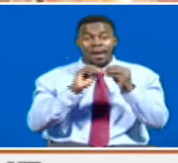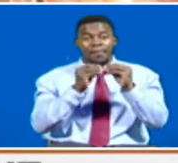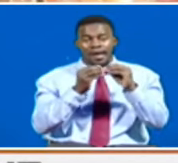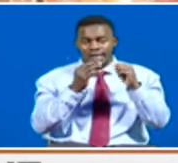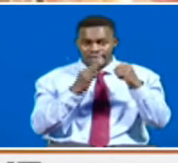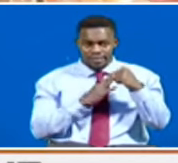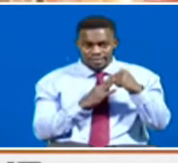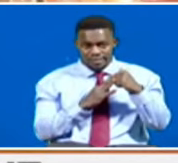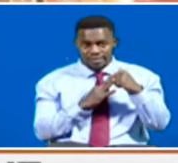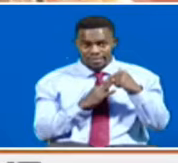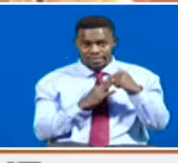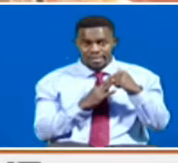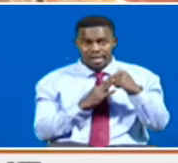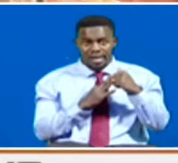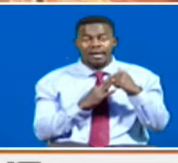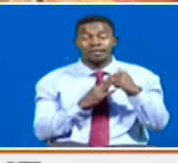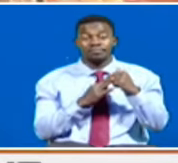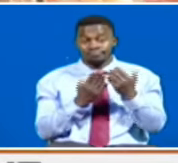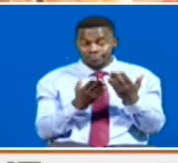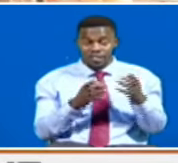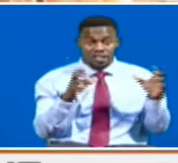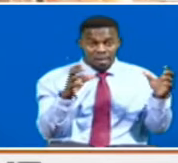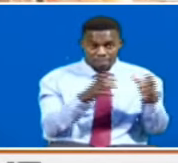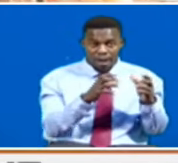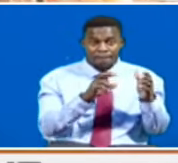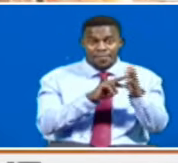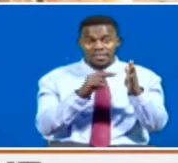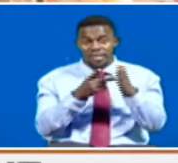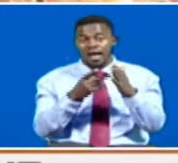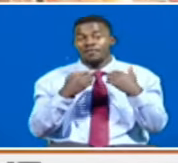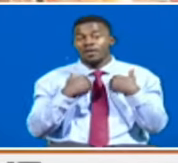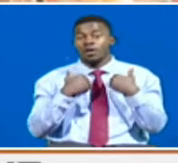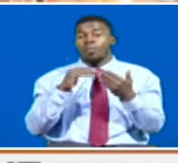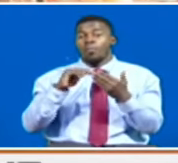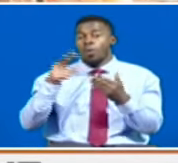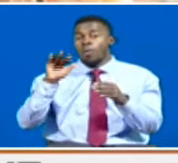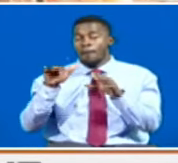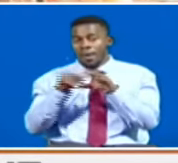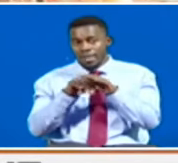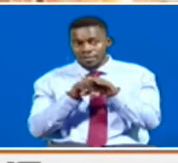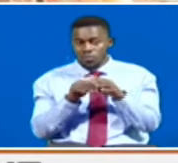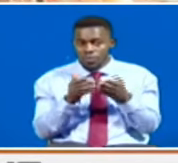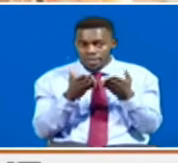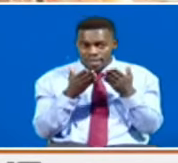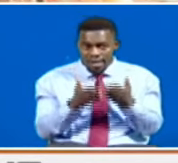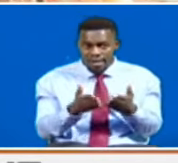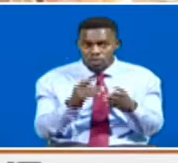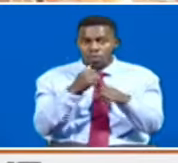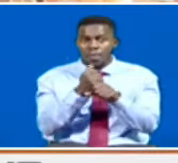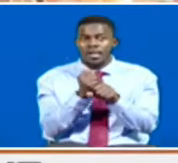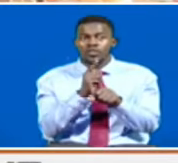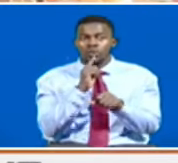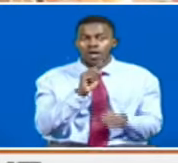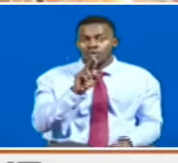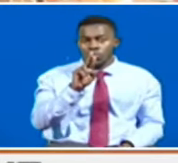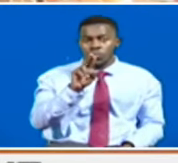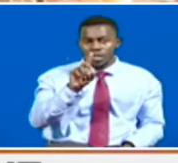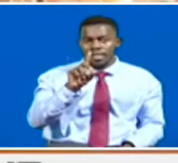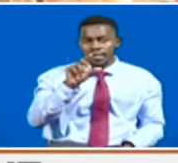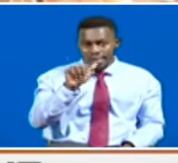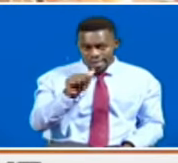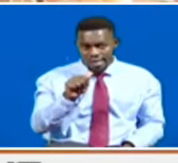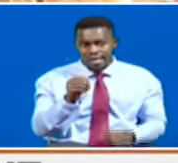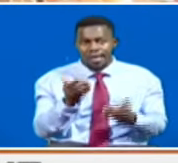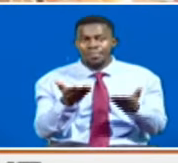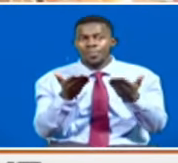chama ni members, nguvu ya chama ni members. Kwa hivyo sisi tuko hapa kuhakikisha ya kwamba chama yetu ya UDA tunaenda